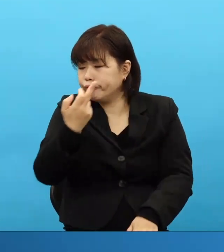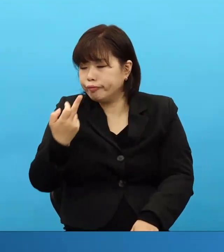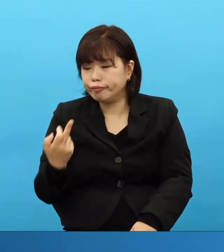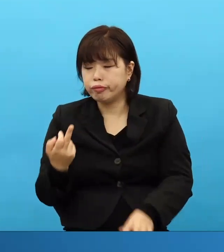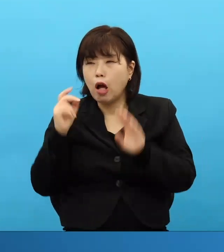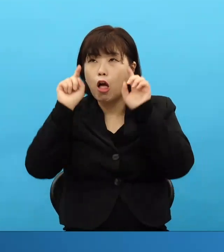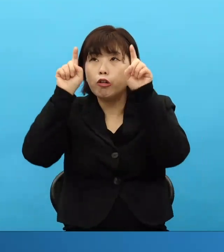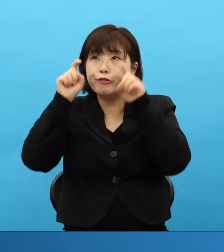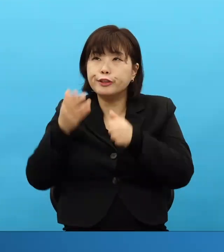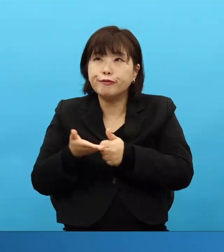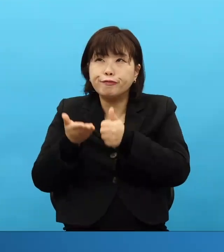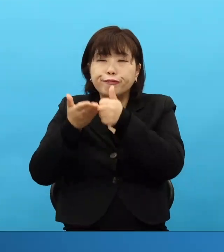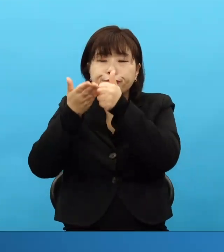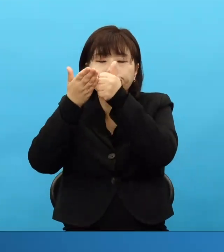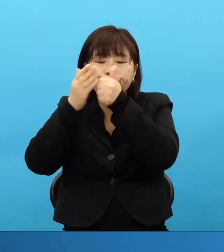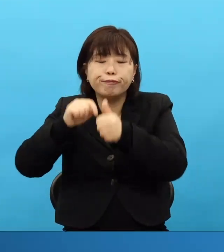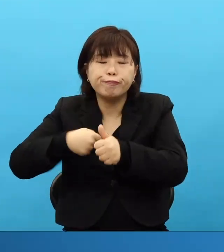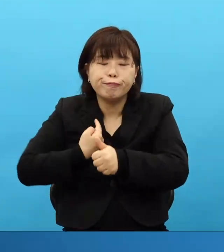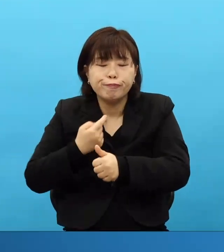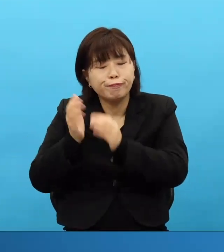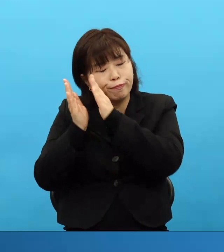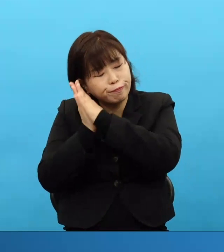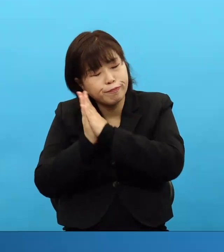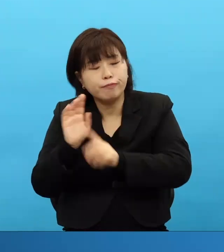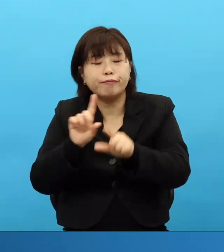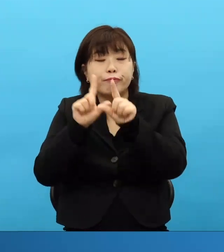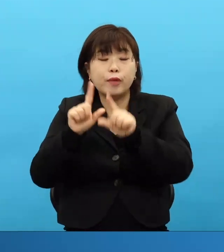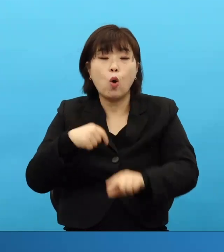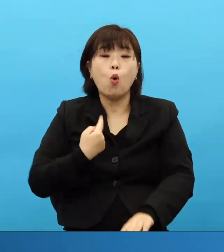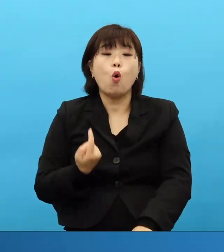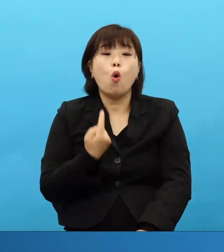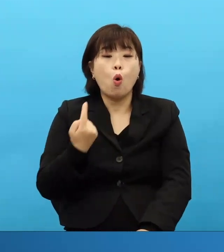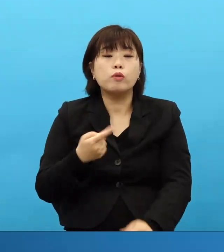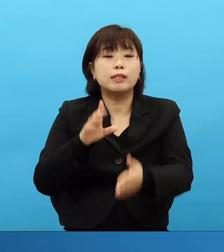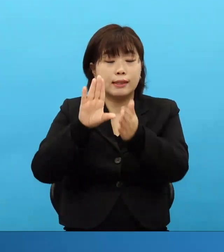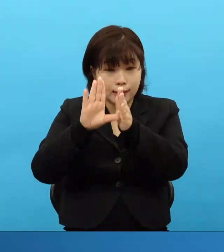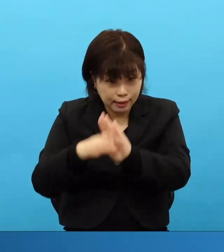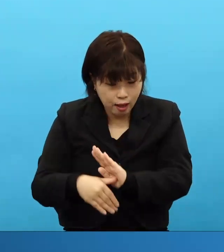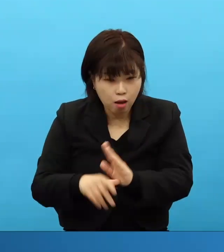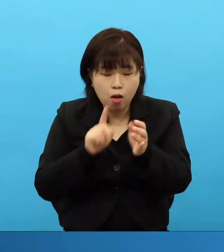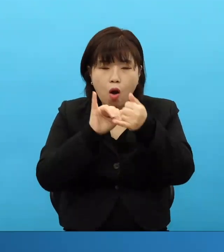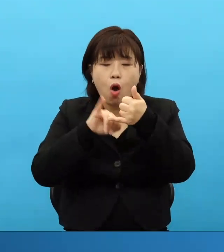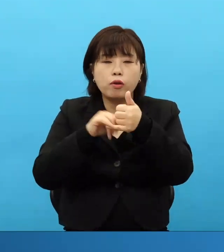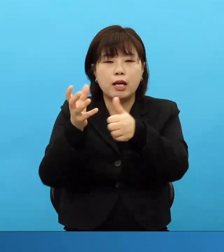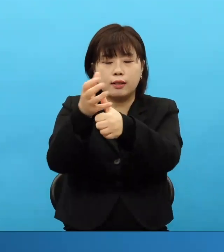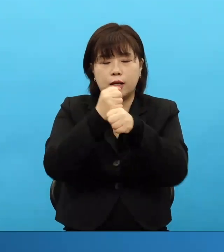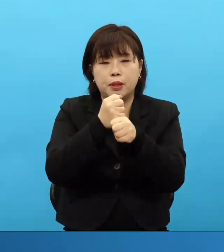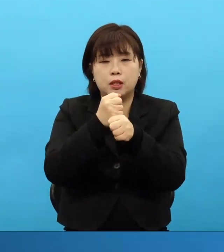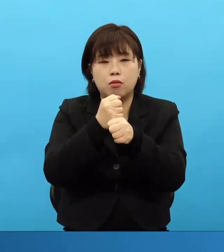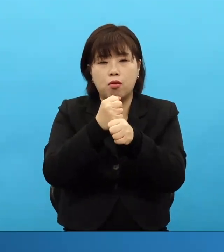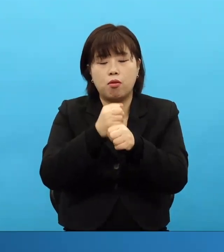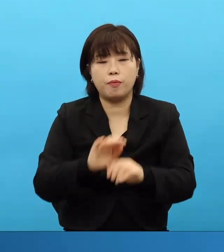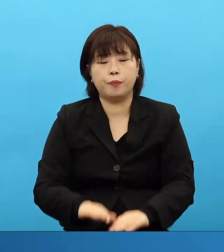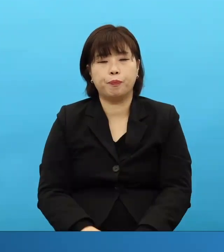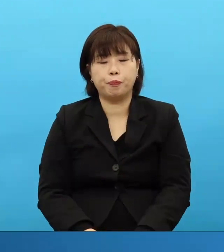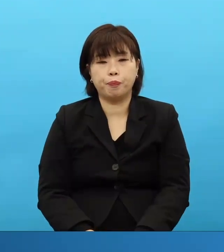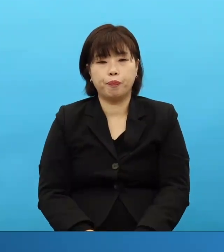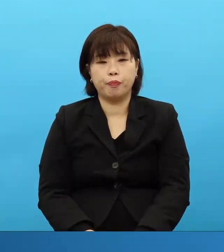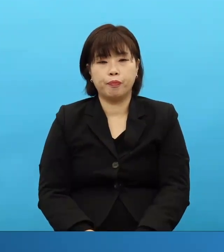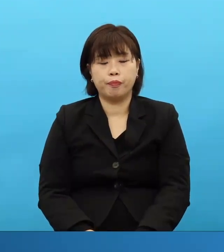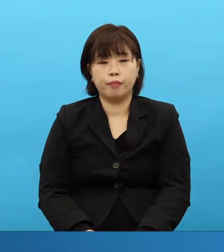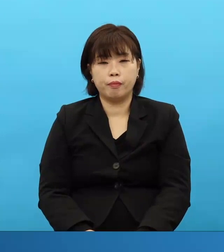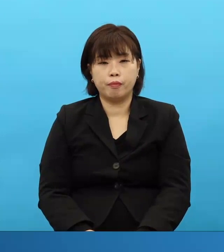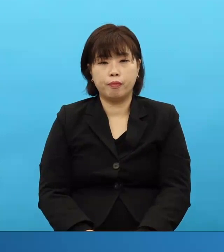가운데 가장 결정적인 것은 사무엘과의 만남입니다. That God prepared him for everything, and the most decisive thing was his meeting with